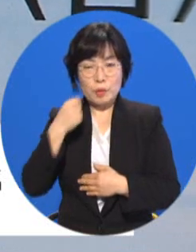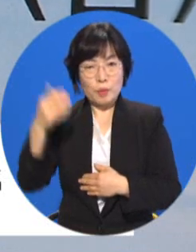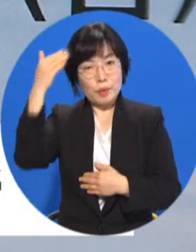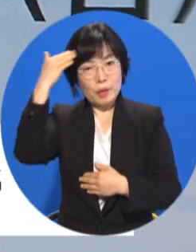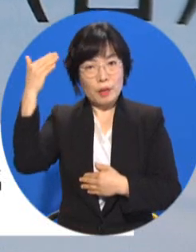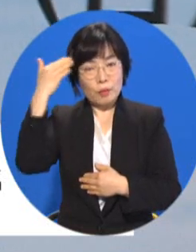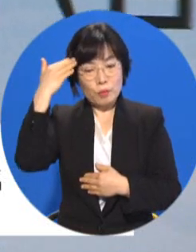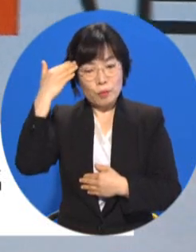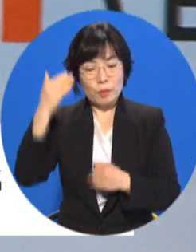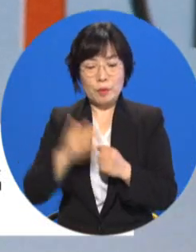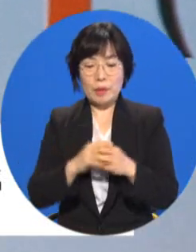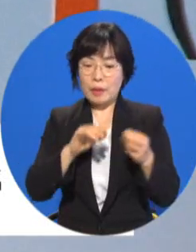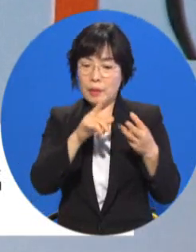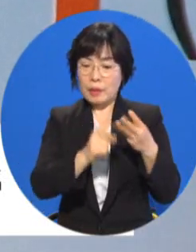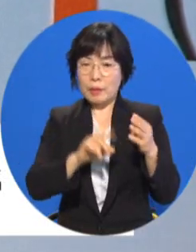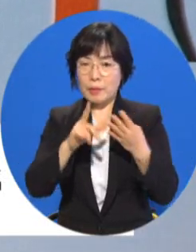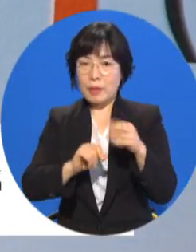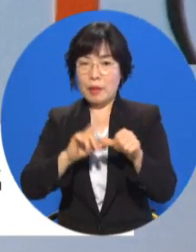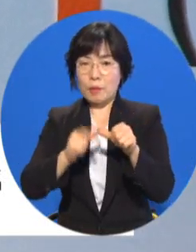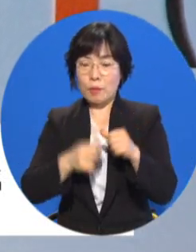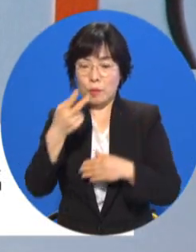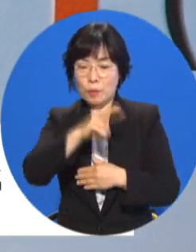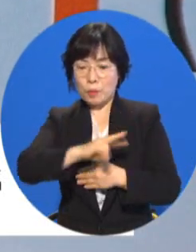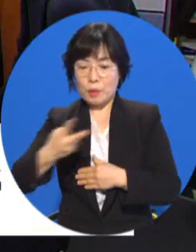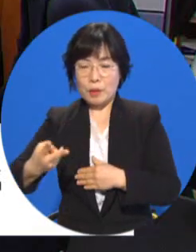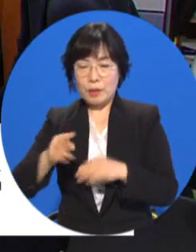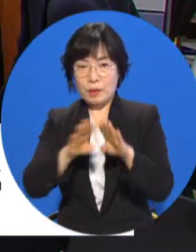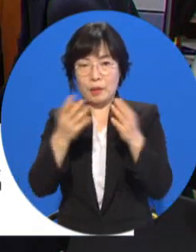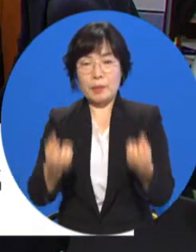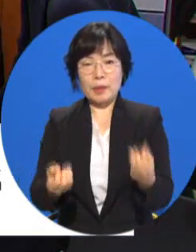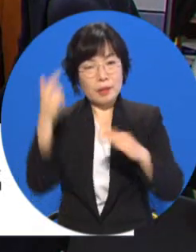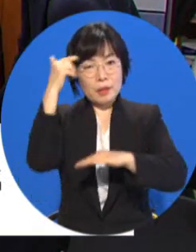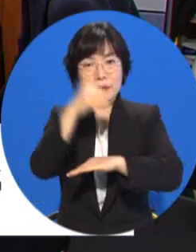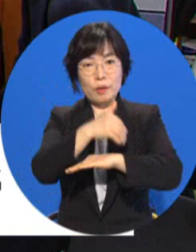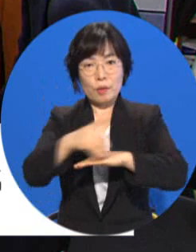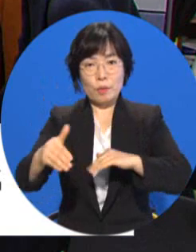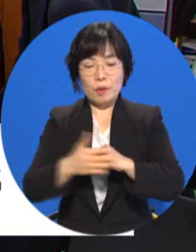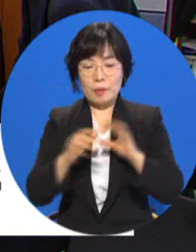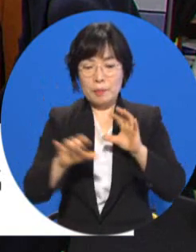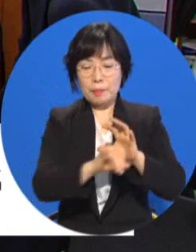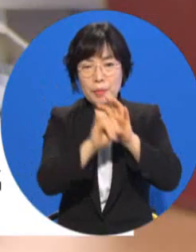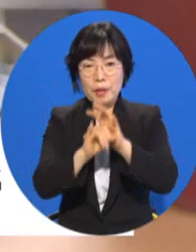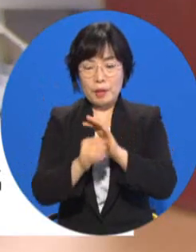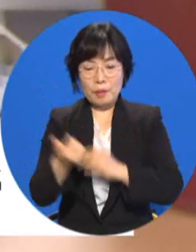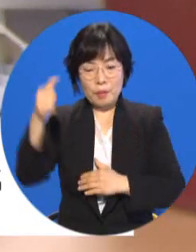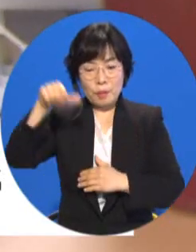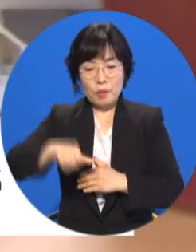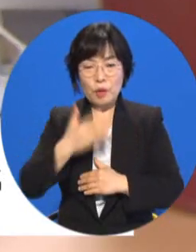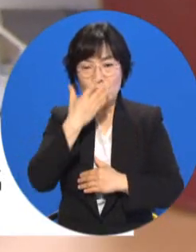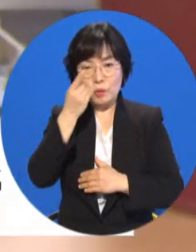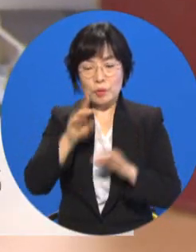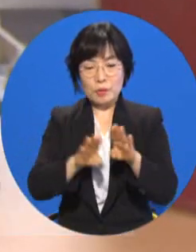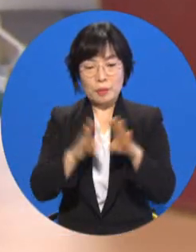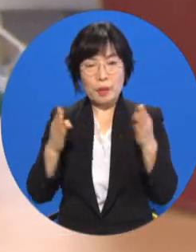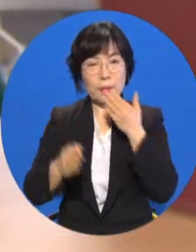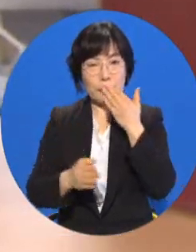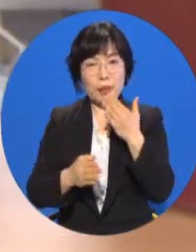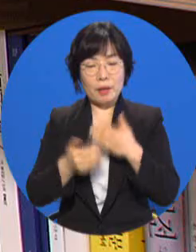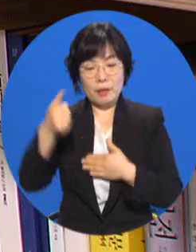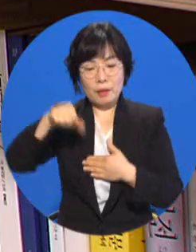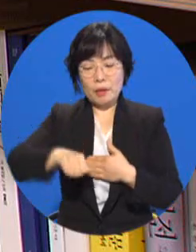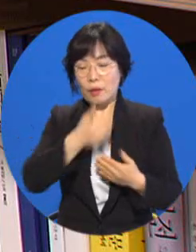한국 순천에서 3월과 4월, 오는 5월에 순차적으로 개막식이 열리는데 코로나 바이러스 확산 여부가 가장 큰 변수가